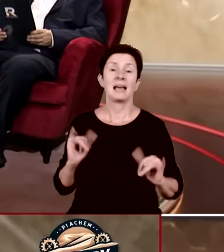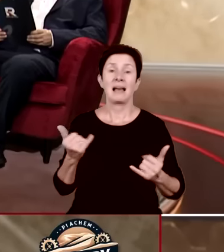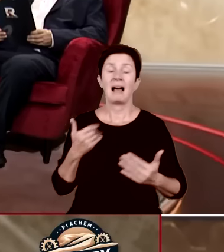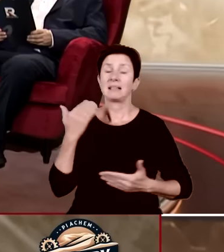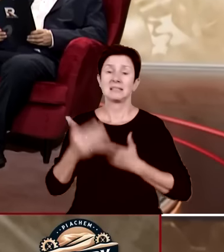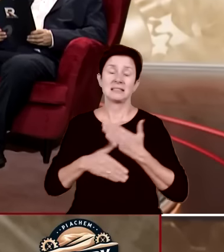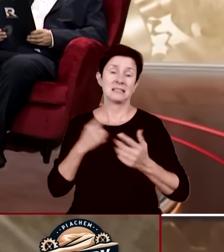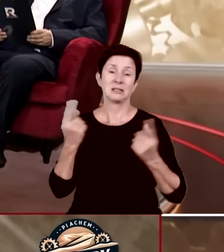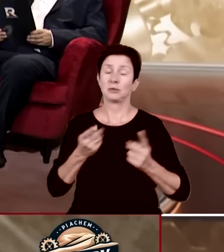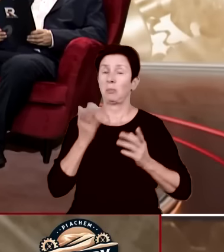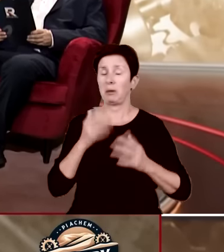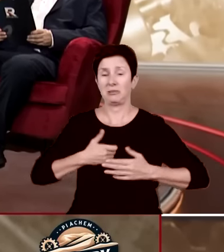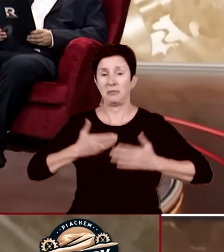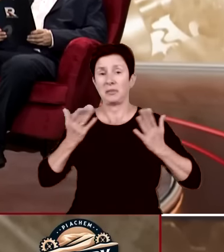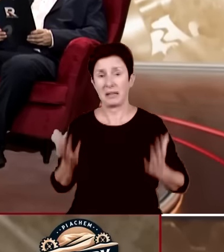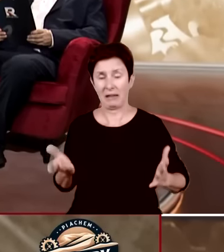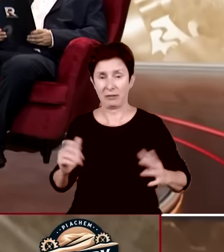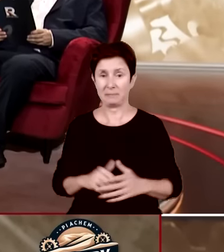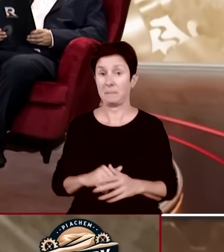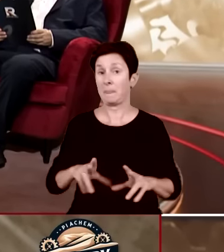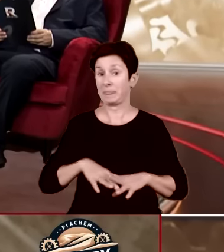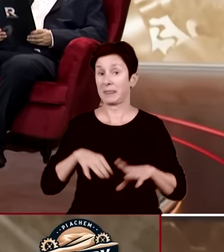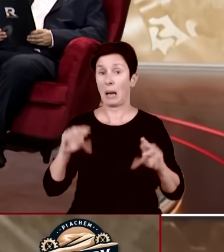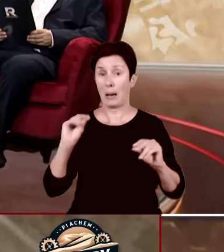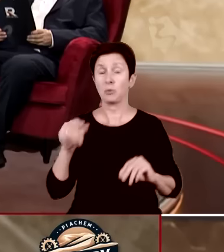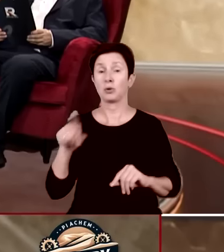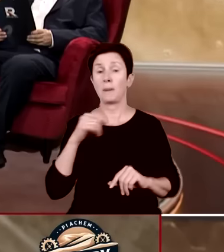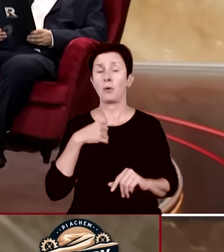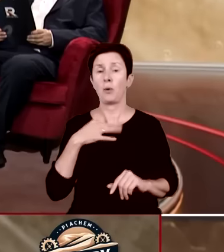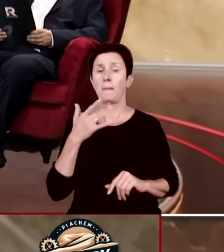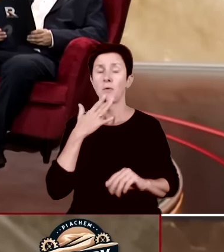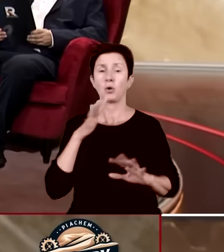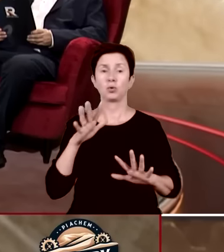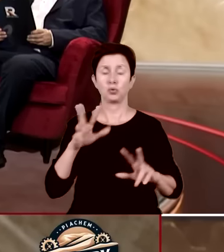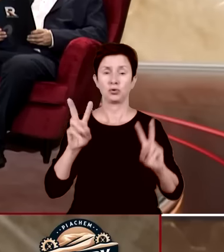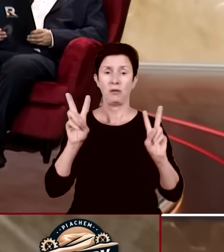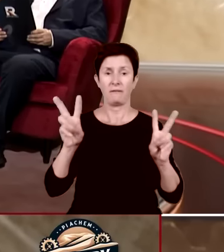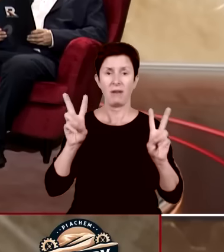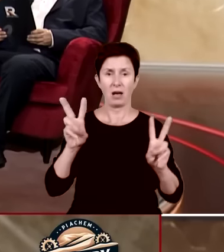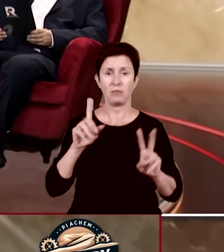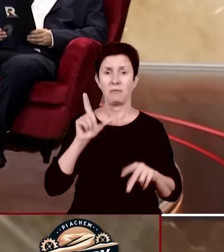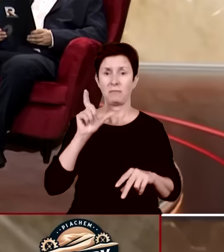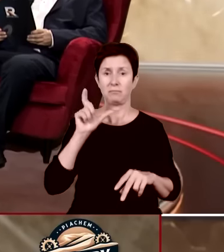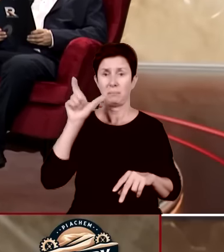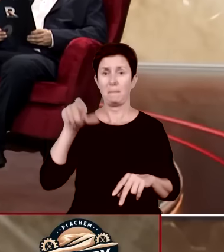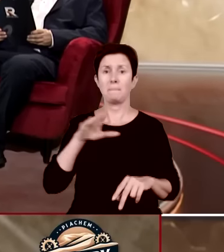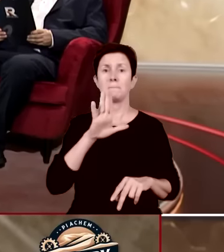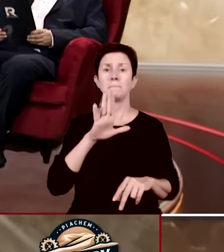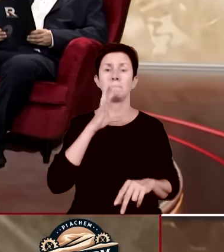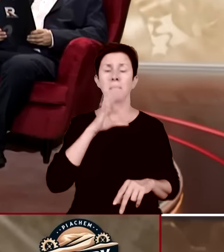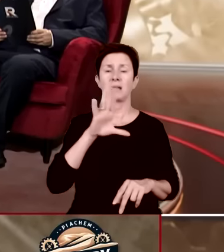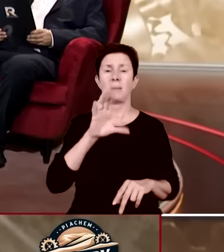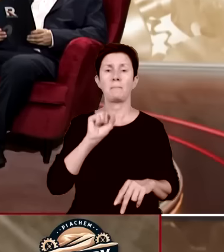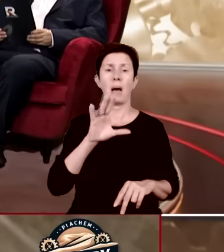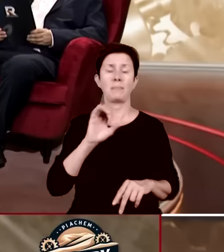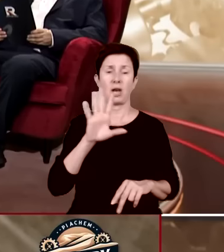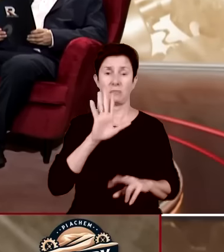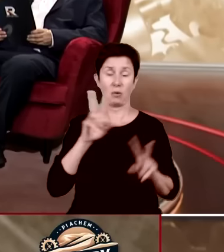faktycznie, tak jak zostało na początku powiedziane, dużo fanów pan Babiarz ma. I można powiedzieć, że nielegalnej